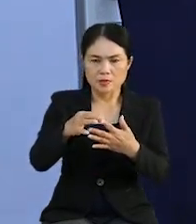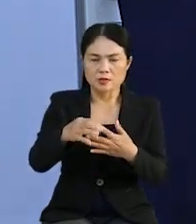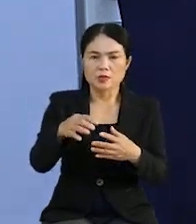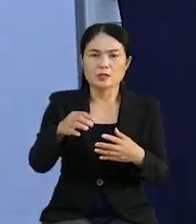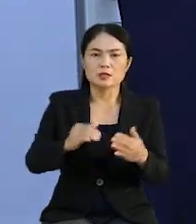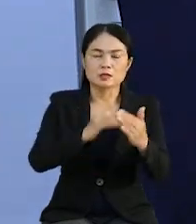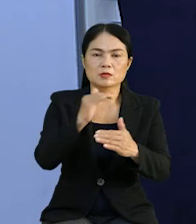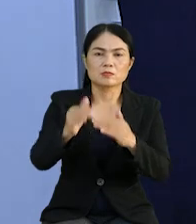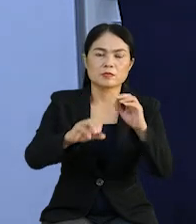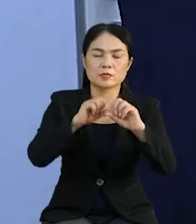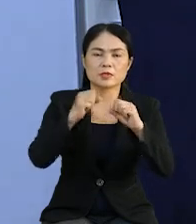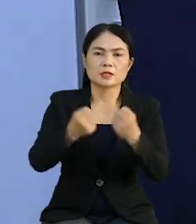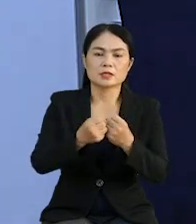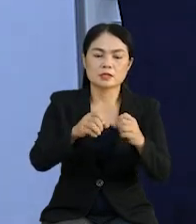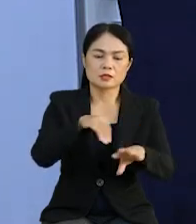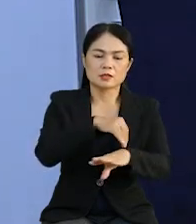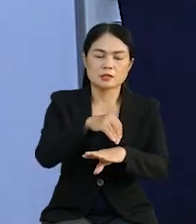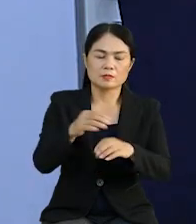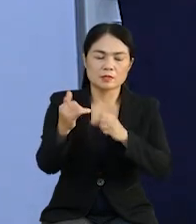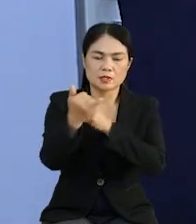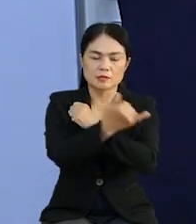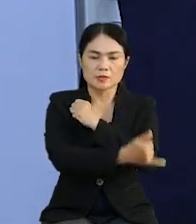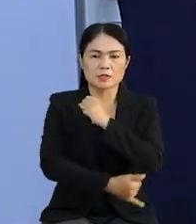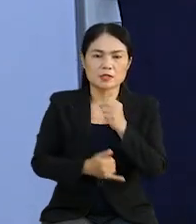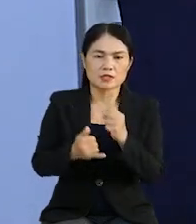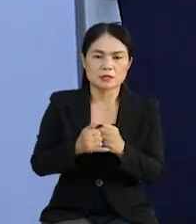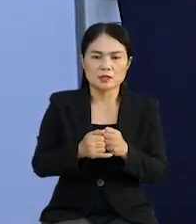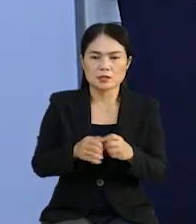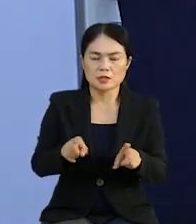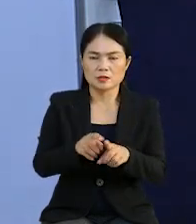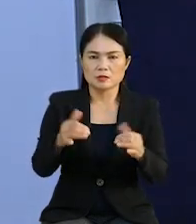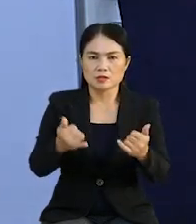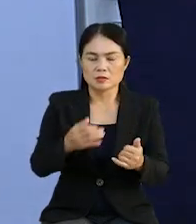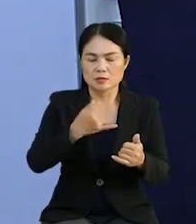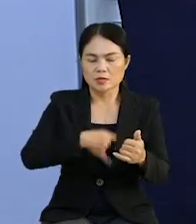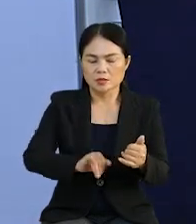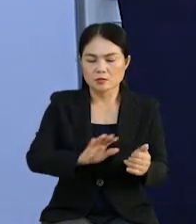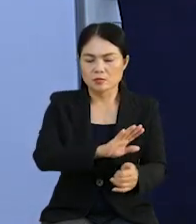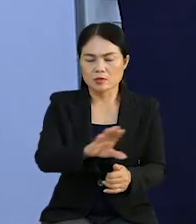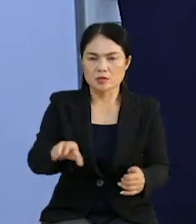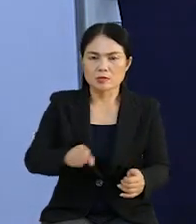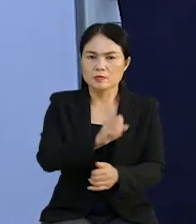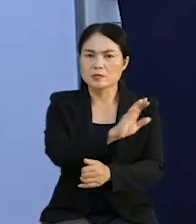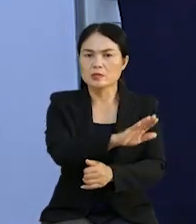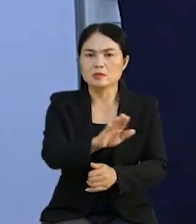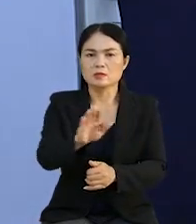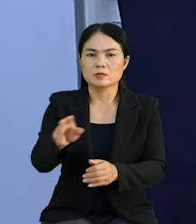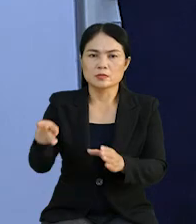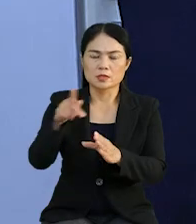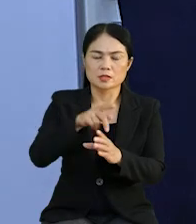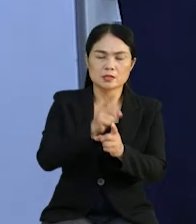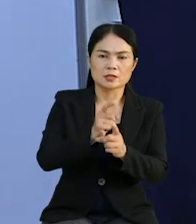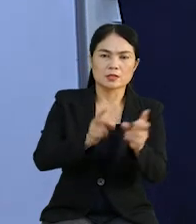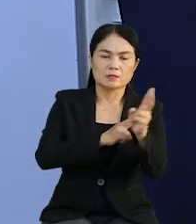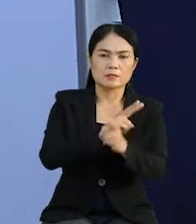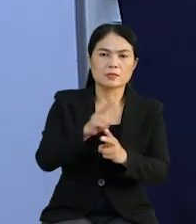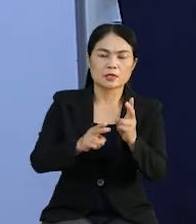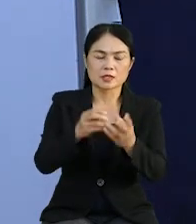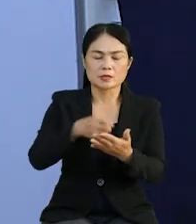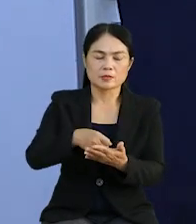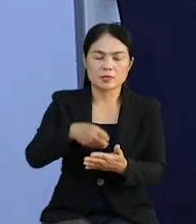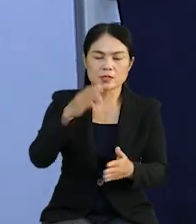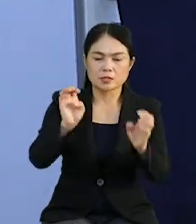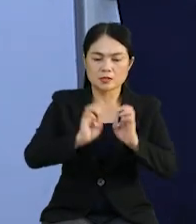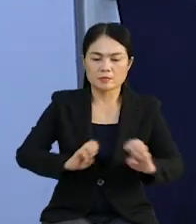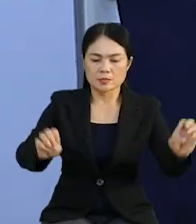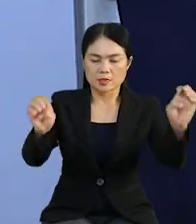อภิวัตสังกุมเซตะกัจปรติโดยฉะนั้นโกนขมายครบรูปเตรโจรวมไทยแดสาสำบั